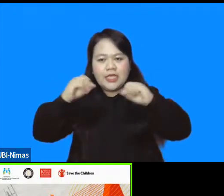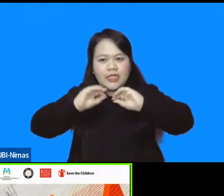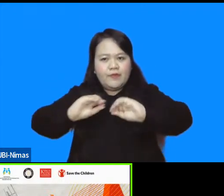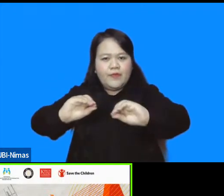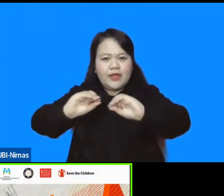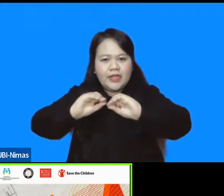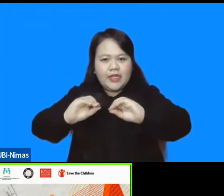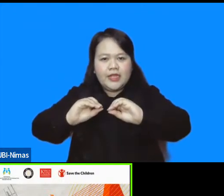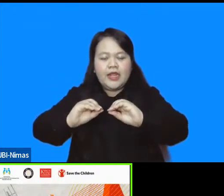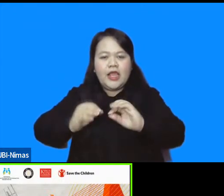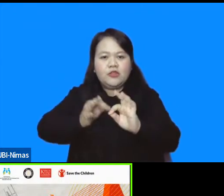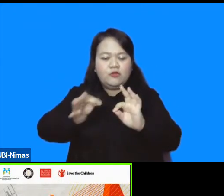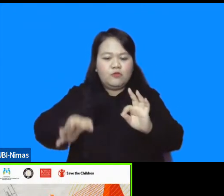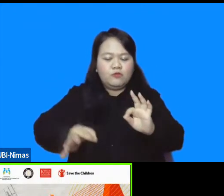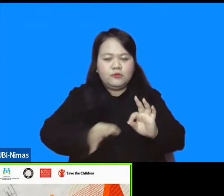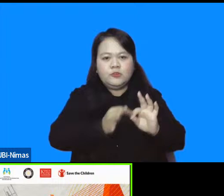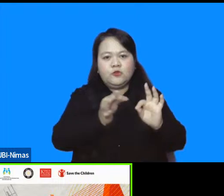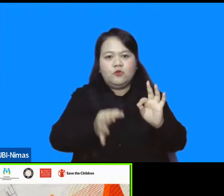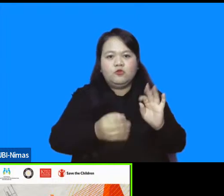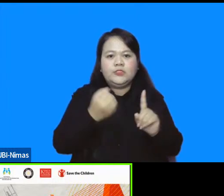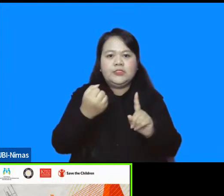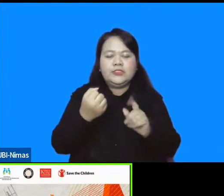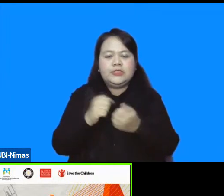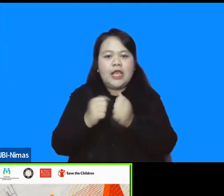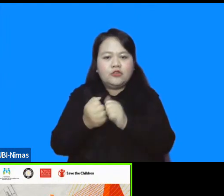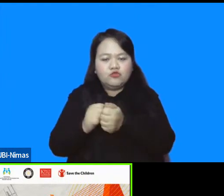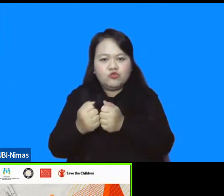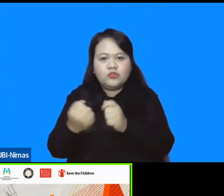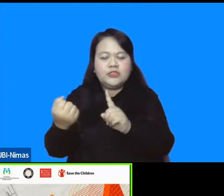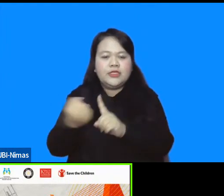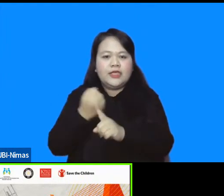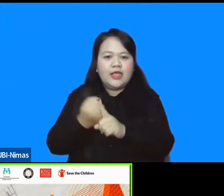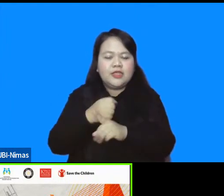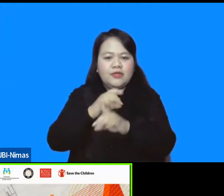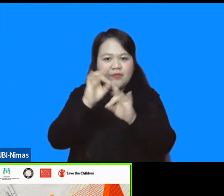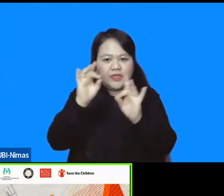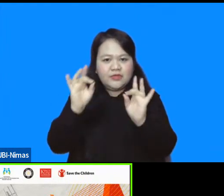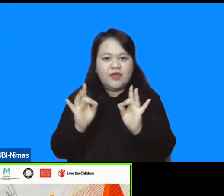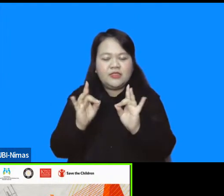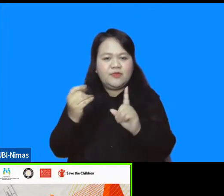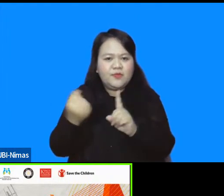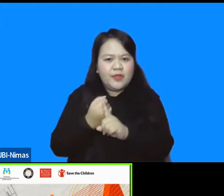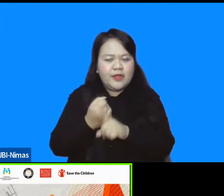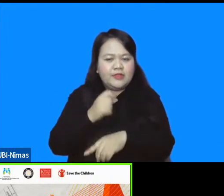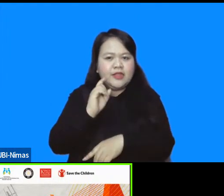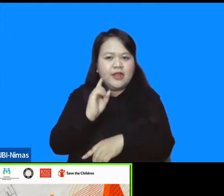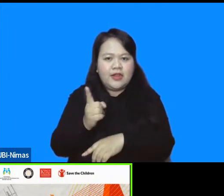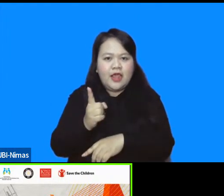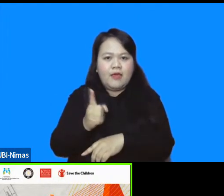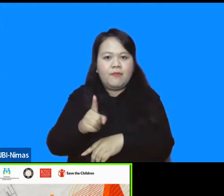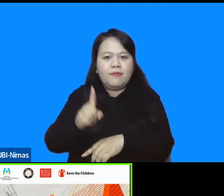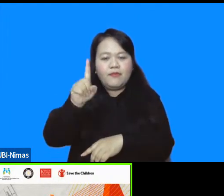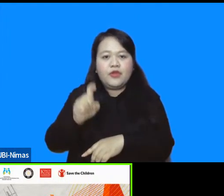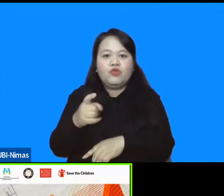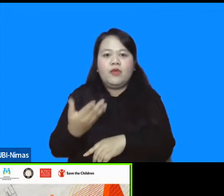ada penanganan kasus-kasus kekerasannya dengan berbagai jenis kekerasannya itu perlu